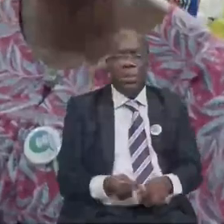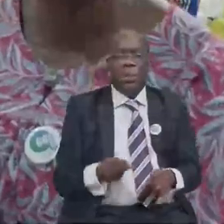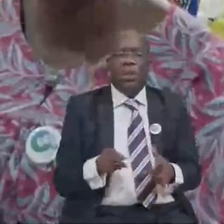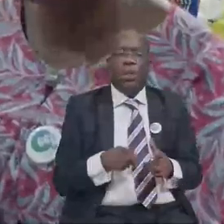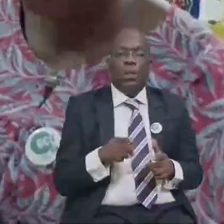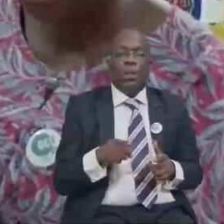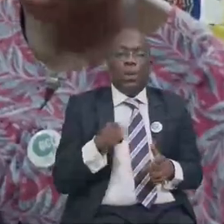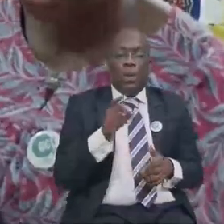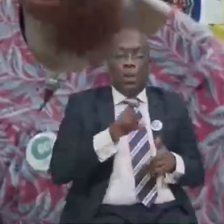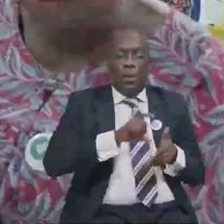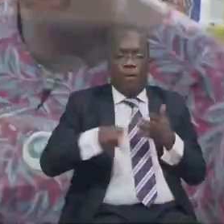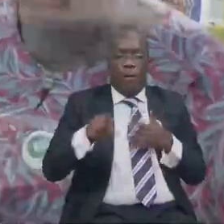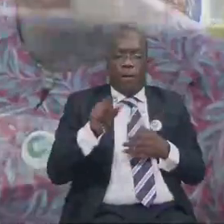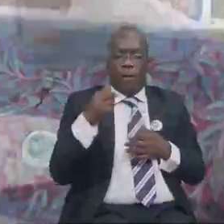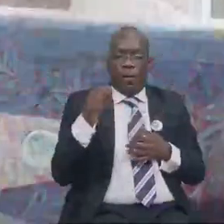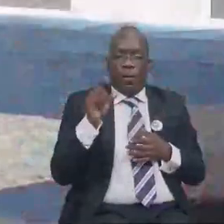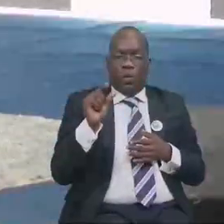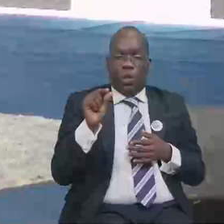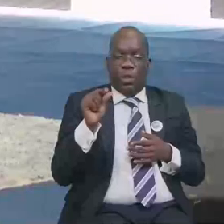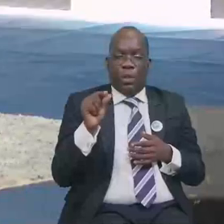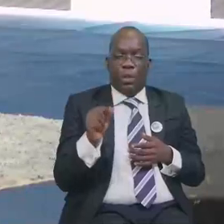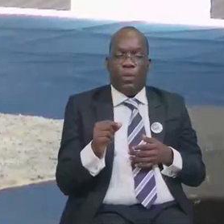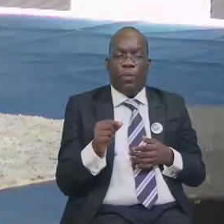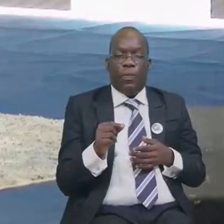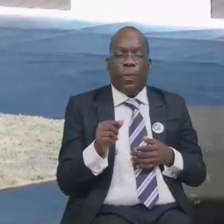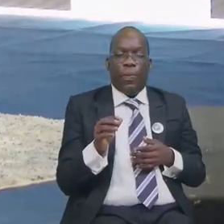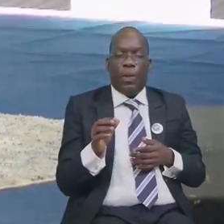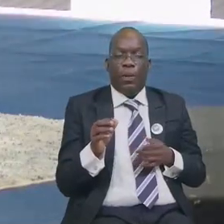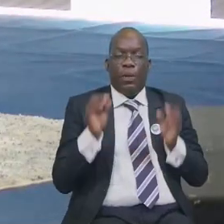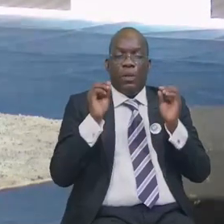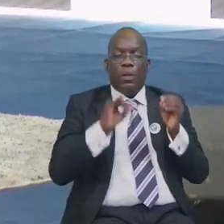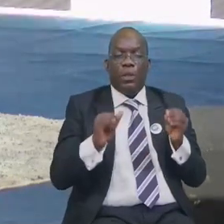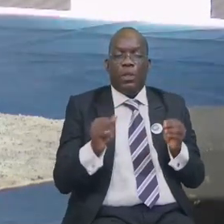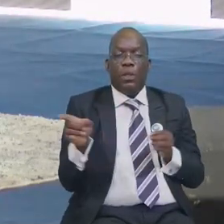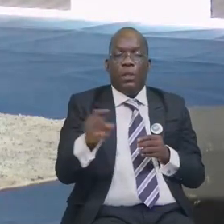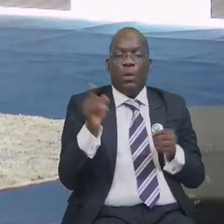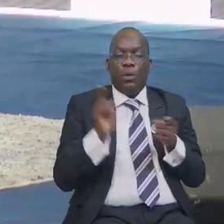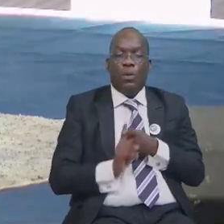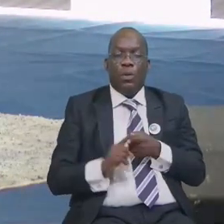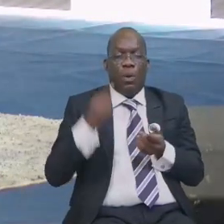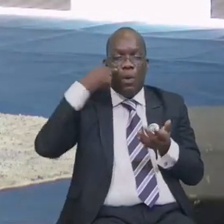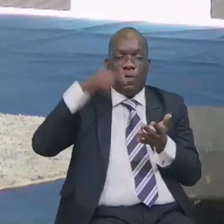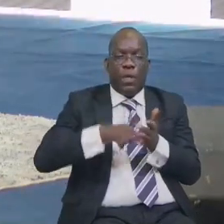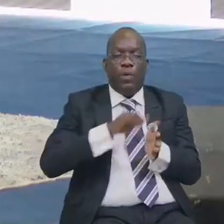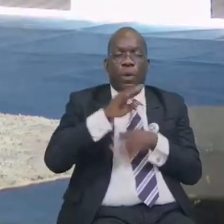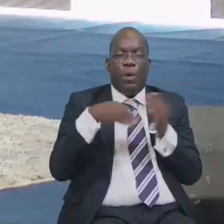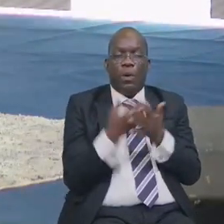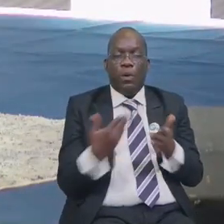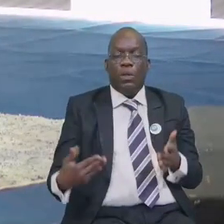Verset 20. Et enseignez-leur, observez tout ce que je vous ai prescrit.